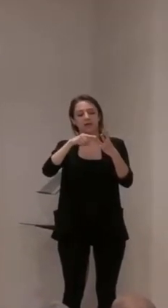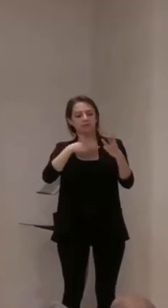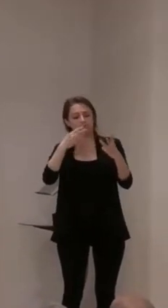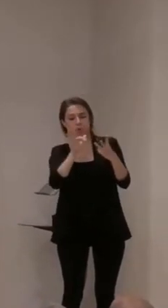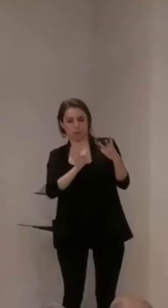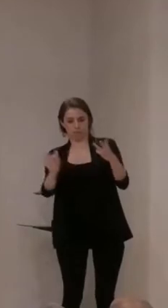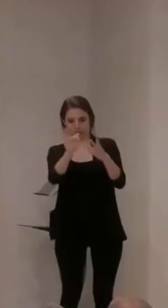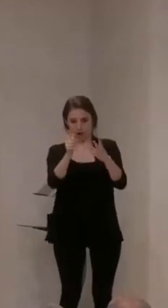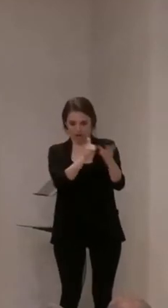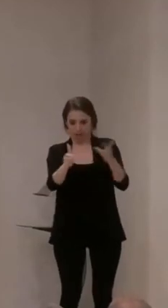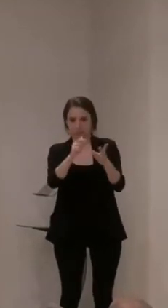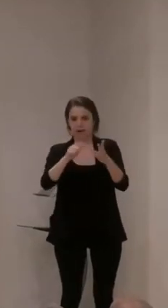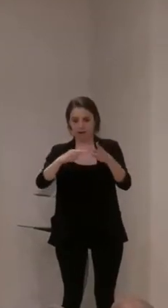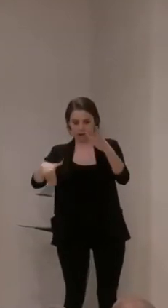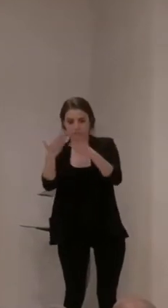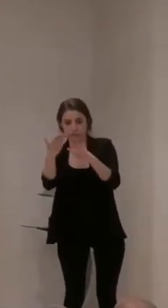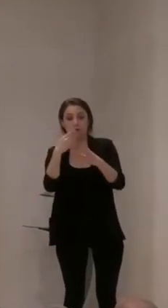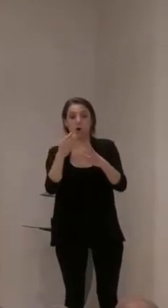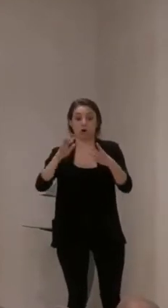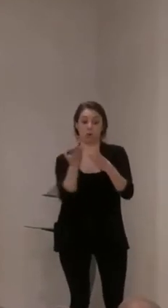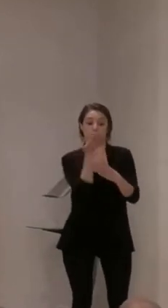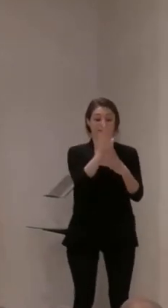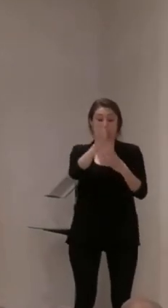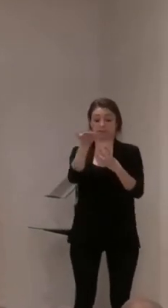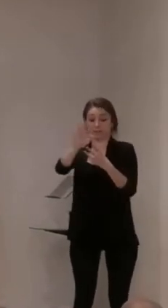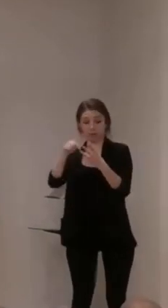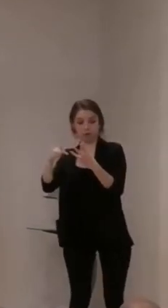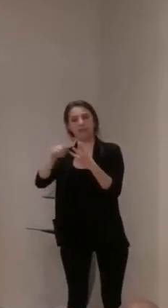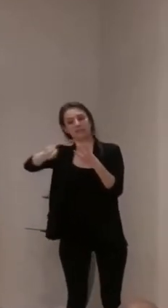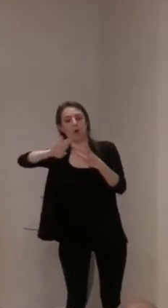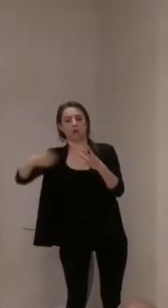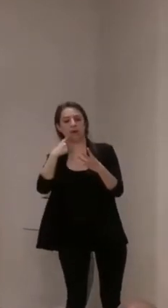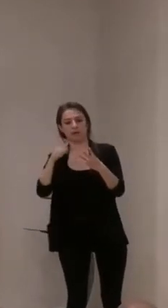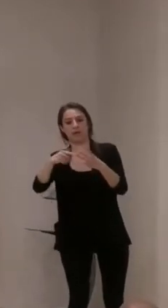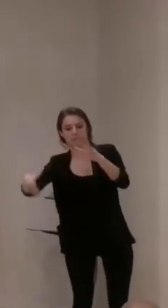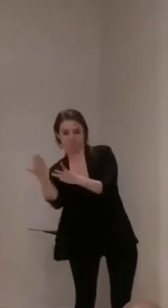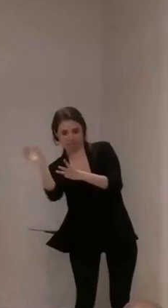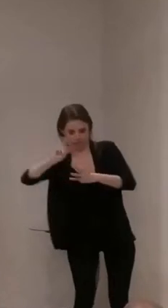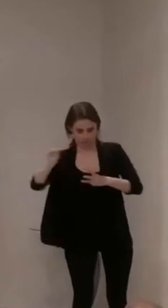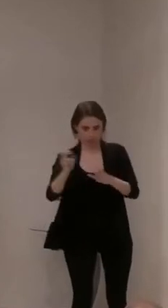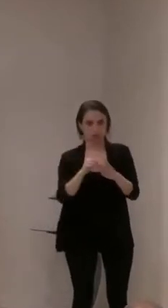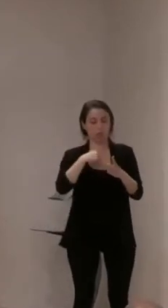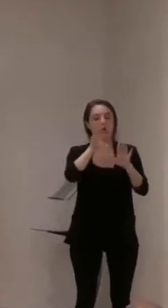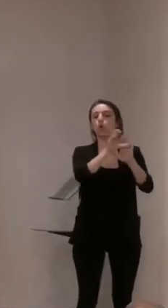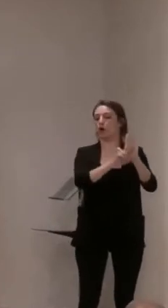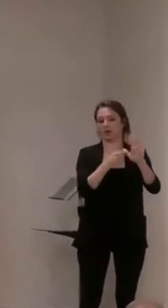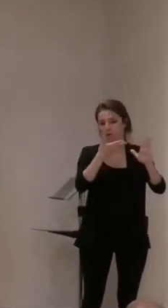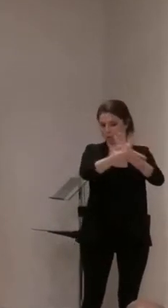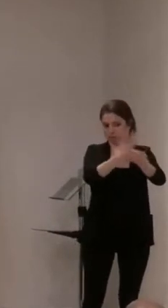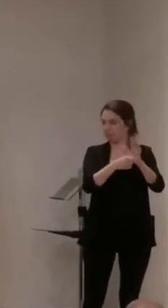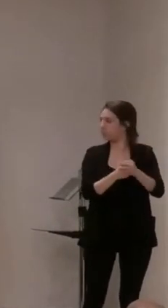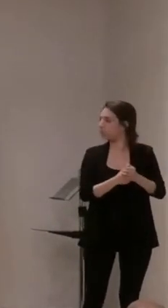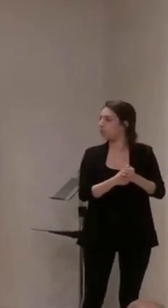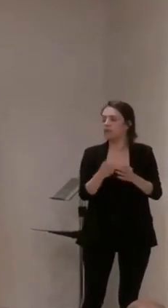vivència per situar-nos tots. Però per començar us presento, us dic el currículum, i us faig una pregunta simplement introductoria